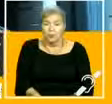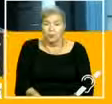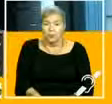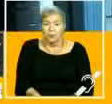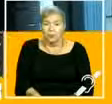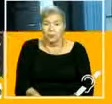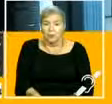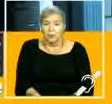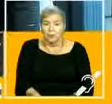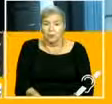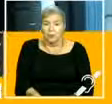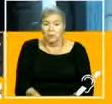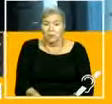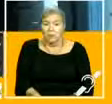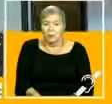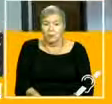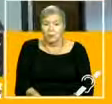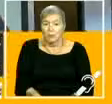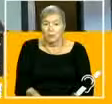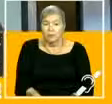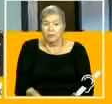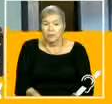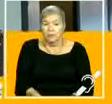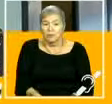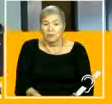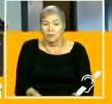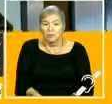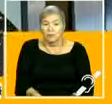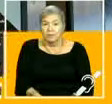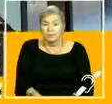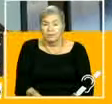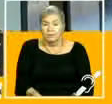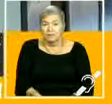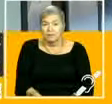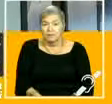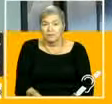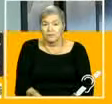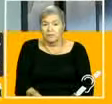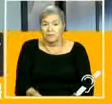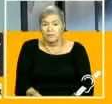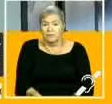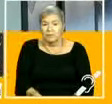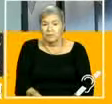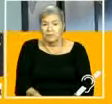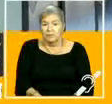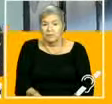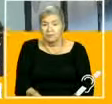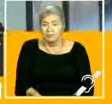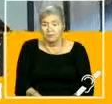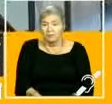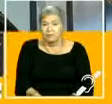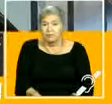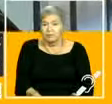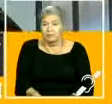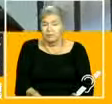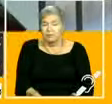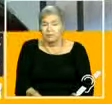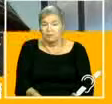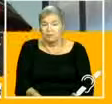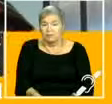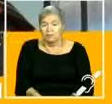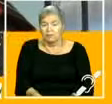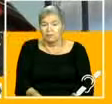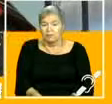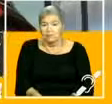horrible. It's sorry, you know. I'm sorry about it. I am Mexican. My family is in Mexico. I was the only one here. Thankfully,